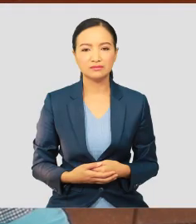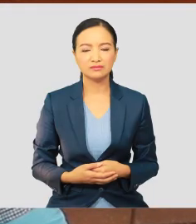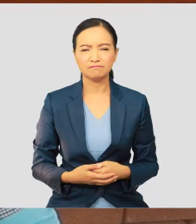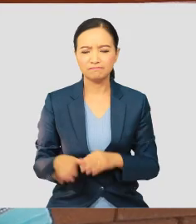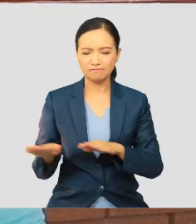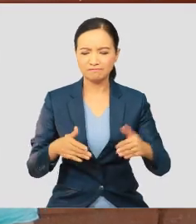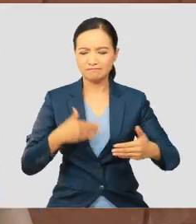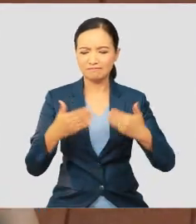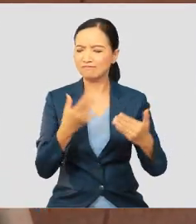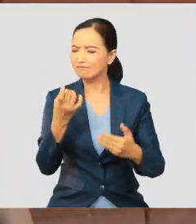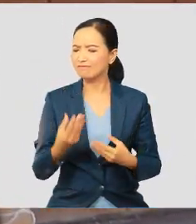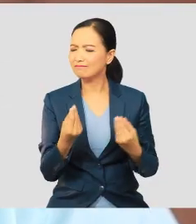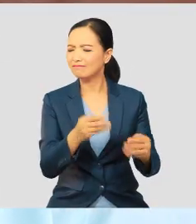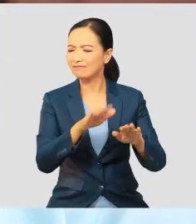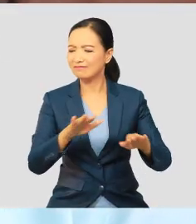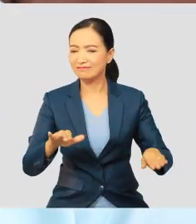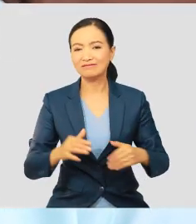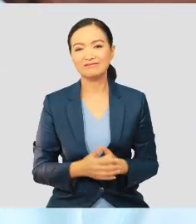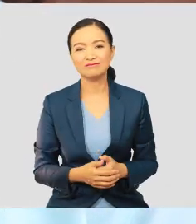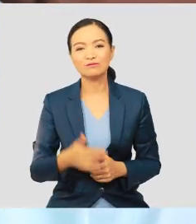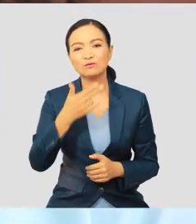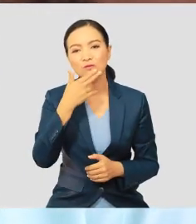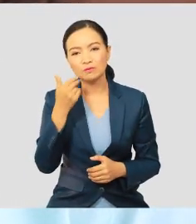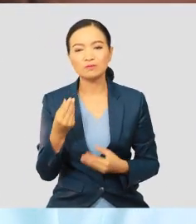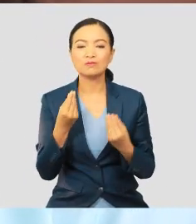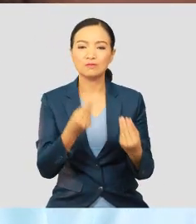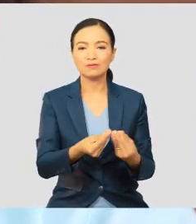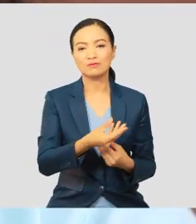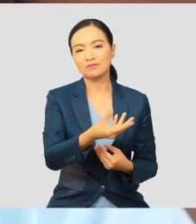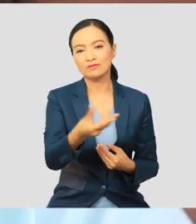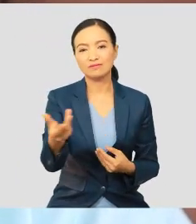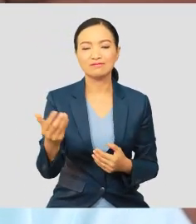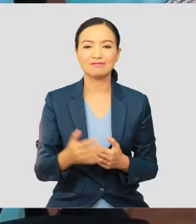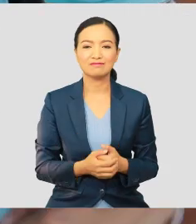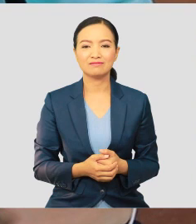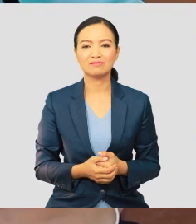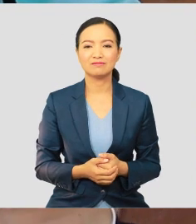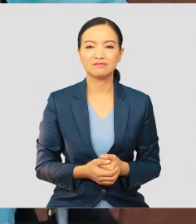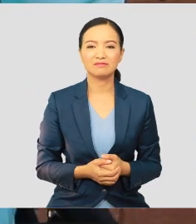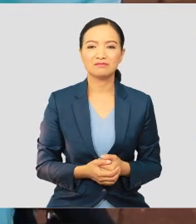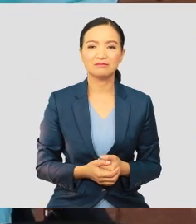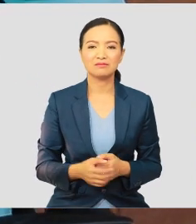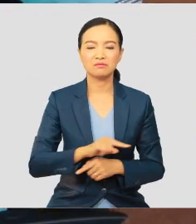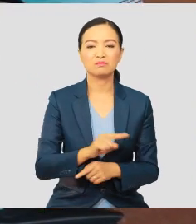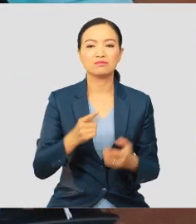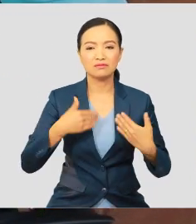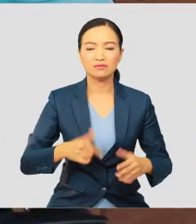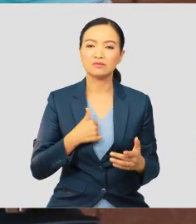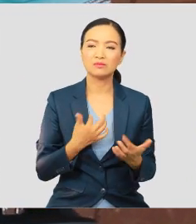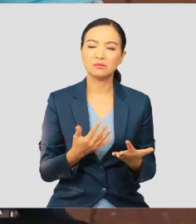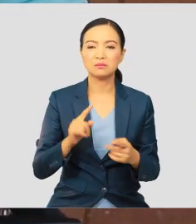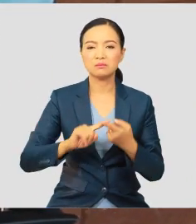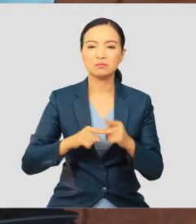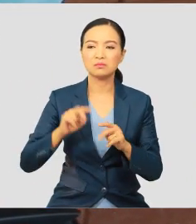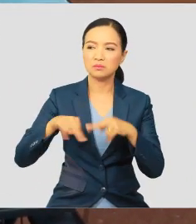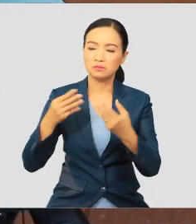แล้วเราจะเตรียมกิจกรรมอะไรให้กับน้องๆบ้างคร ับ ก็เอาขนมเอาอะไรมาให้น้องๆเวลาวันเกิดอะเราก็รอเพื่อนๆเอาของขวัญม